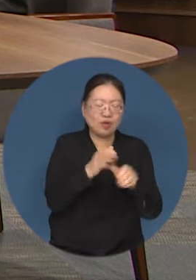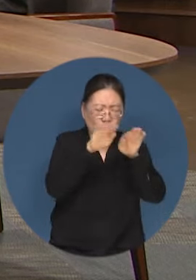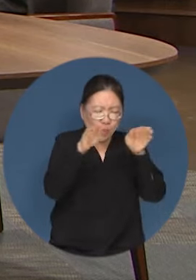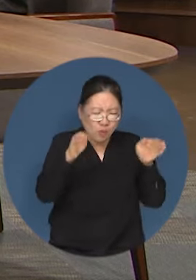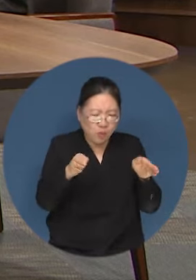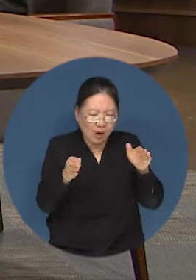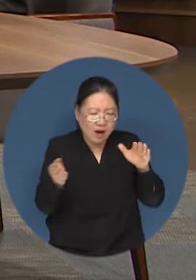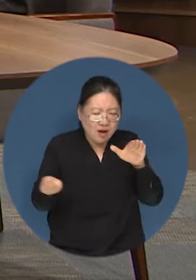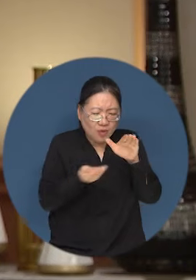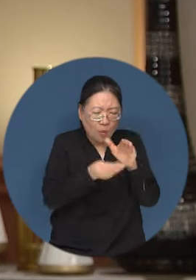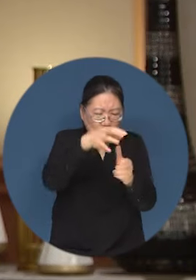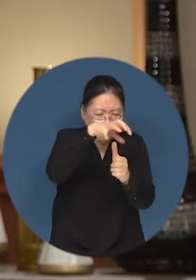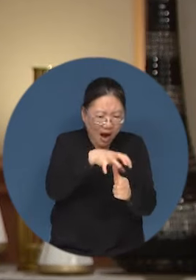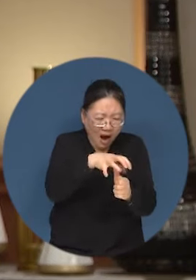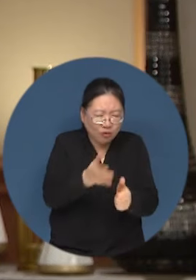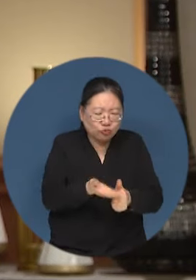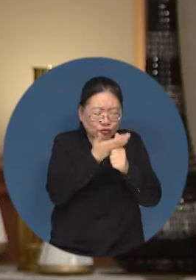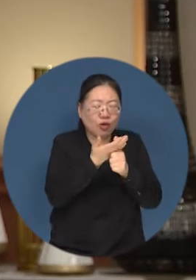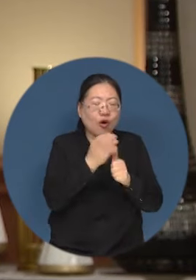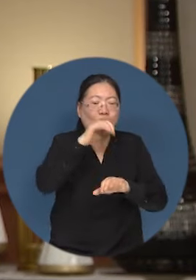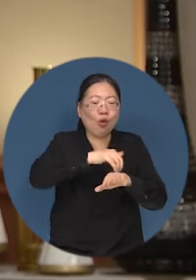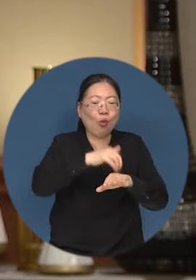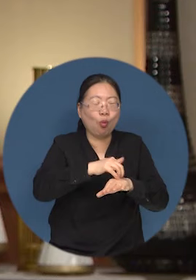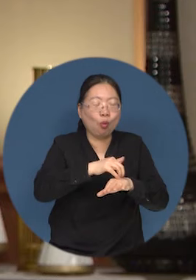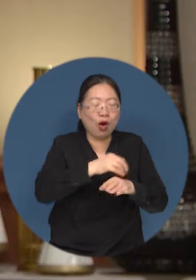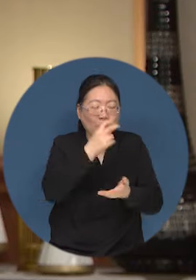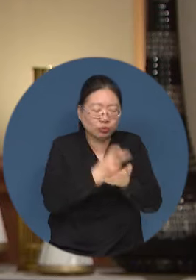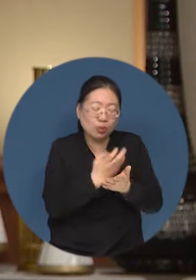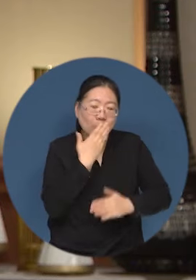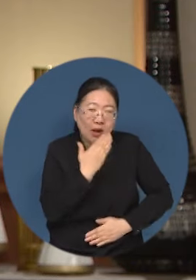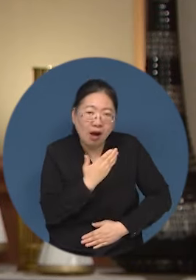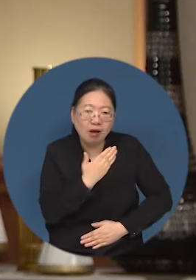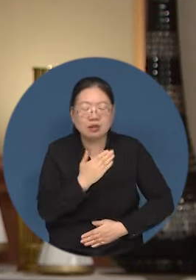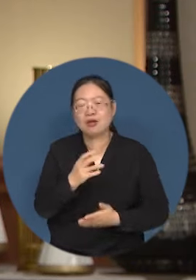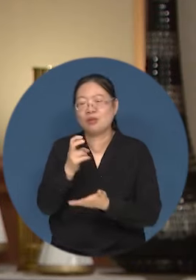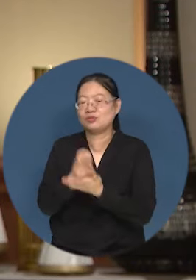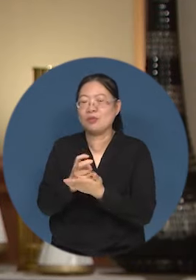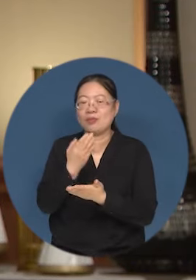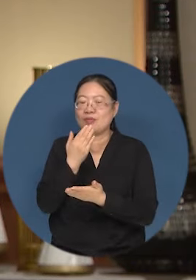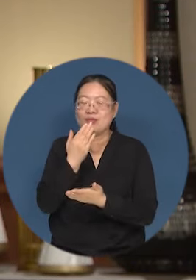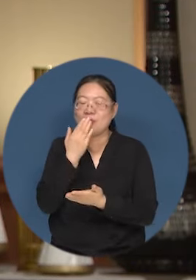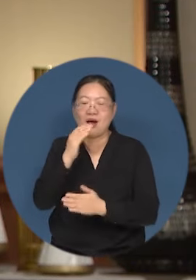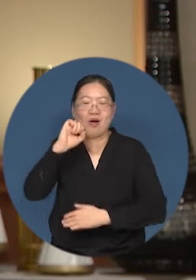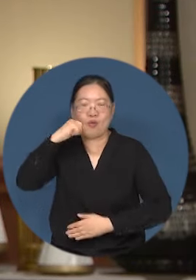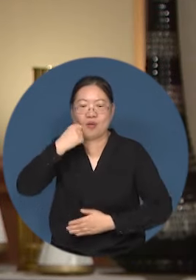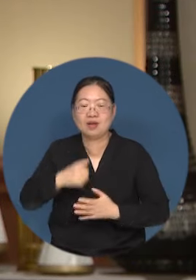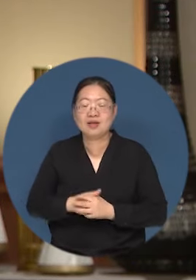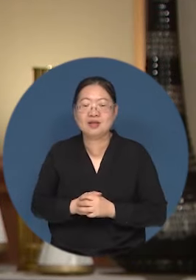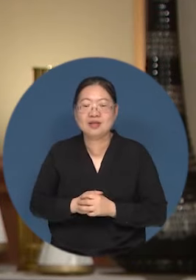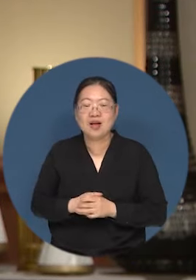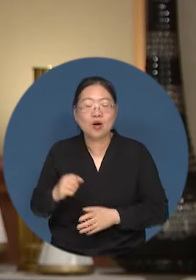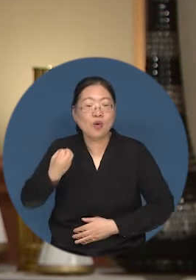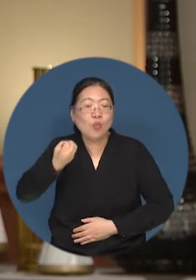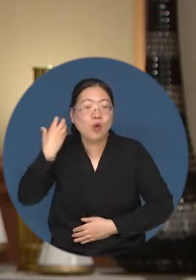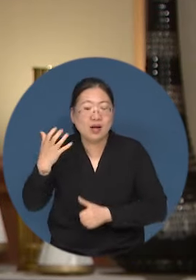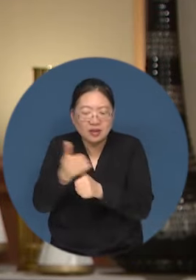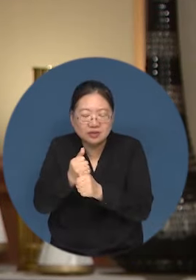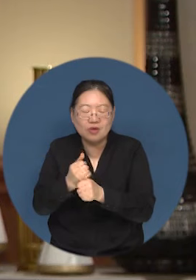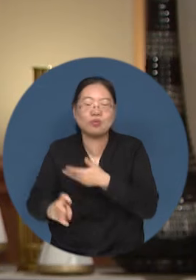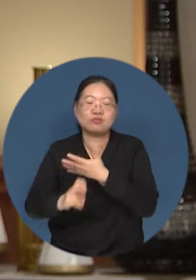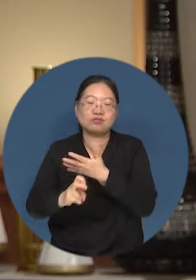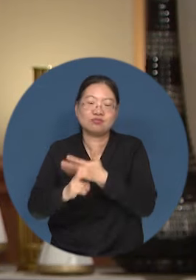법적으로 가능한 거예요? 법적으로 가능하지 않죠. 우리나라에서는 고래를 포획하는 것 자체가